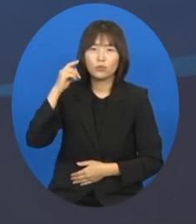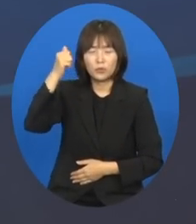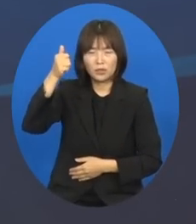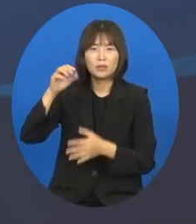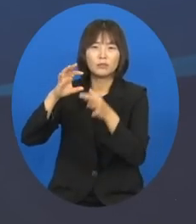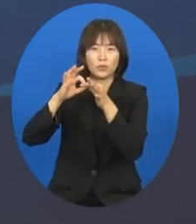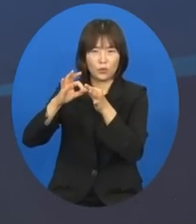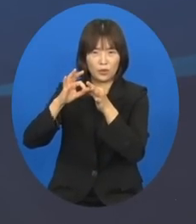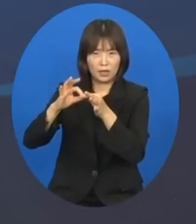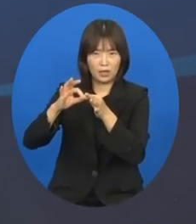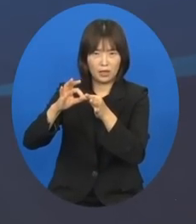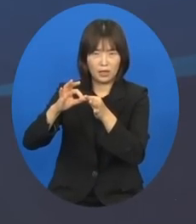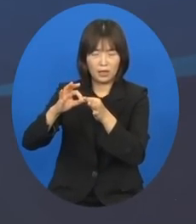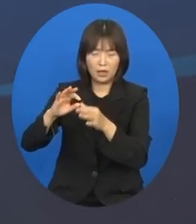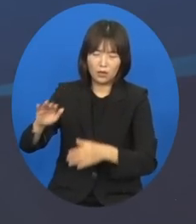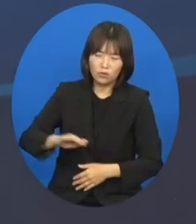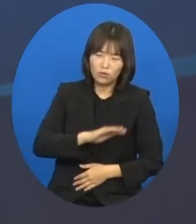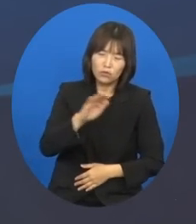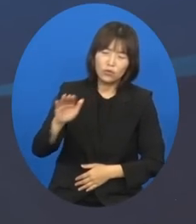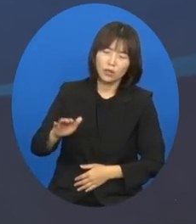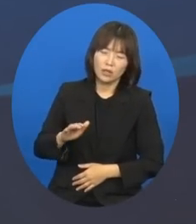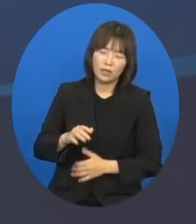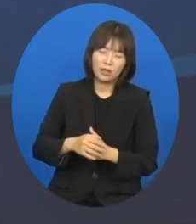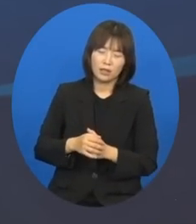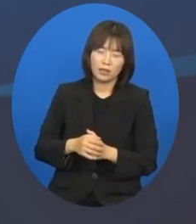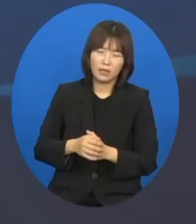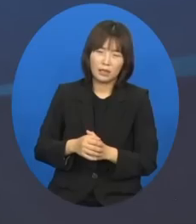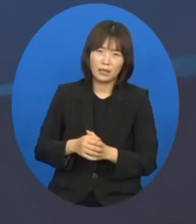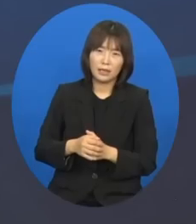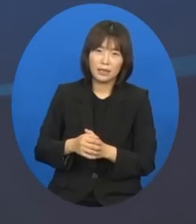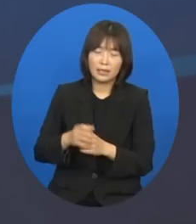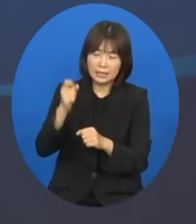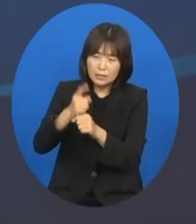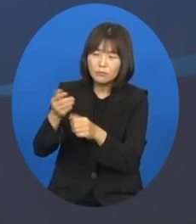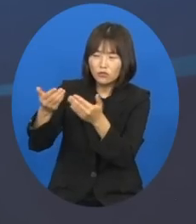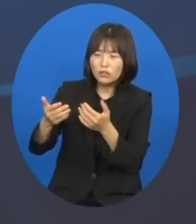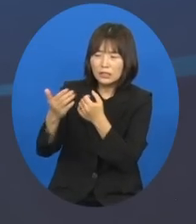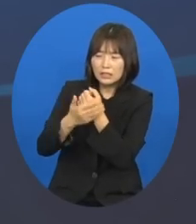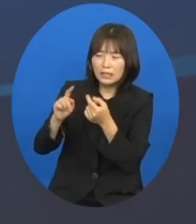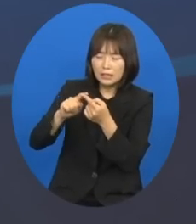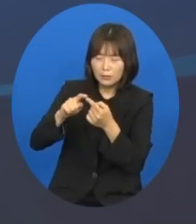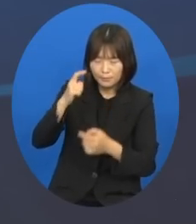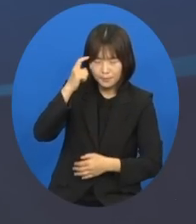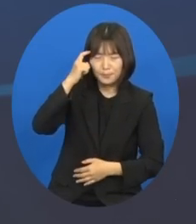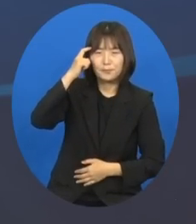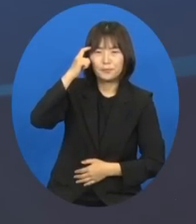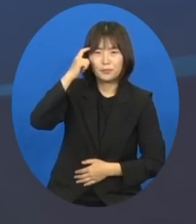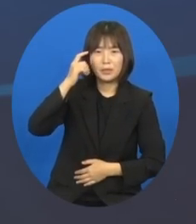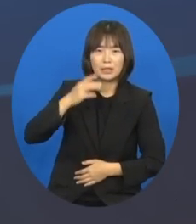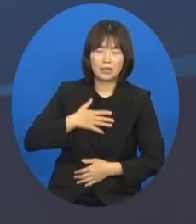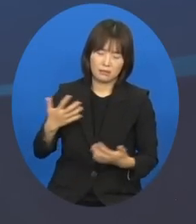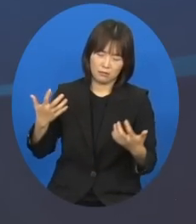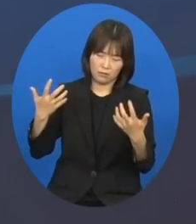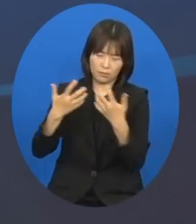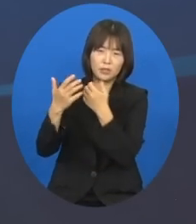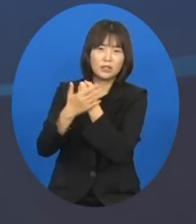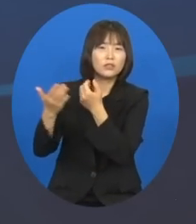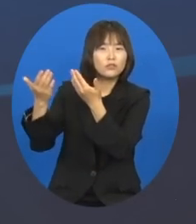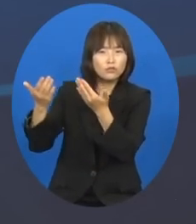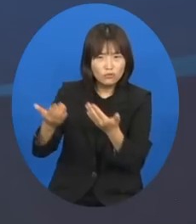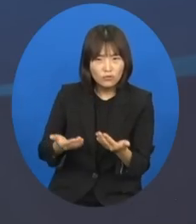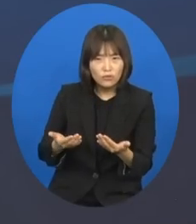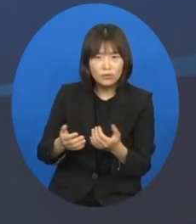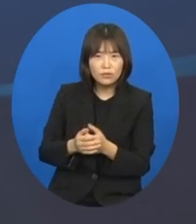매번 매번 우리에게 주신 은혜 이미 주신 은혜를 각성하고 내게 넘치는 은혜를 주셔서 여러분이 대한민국에서